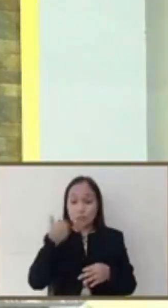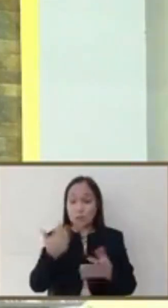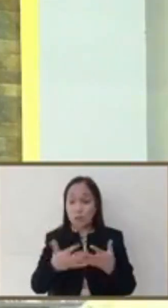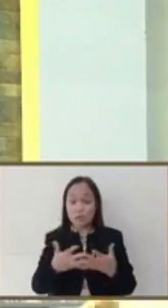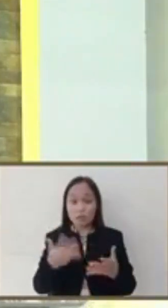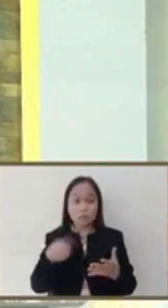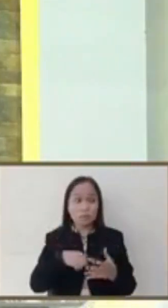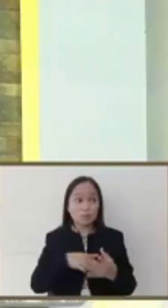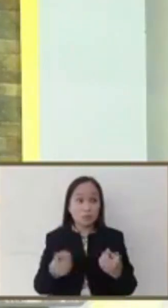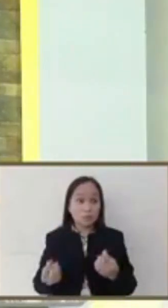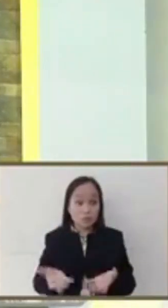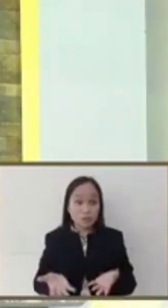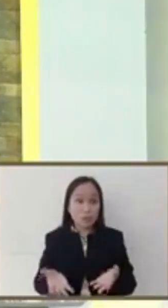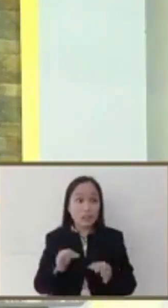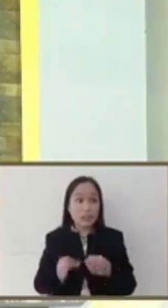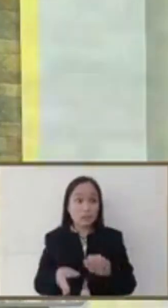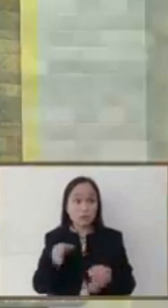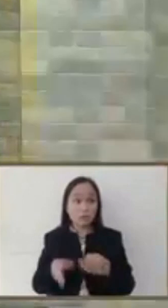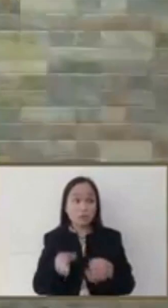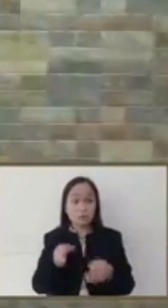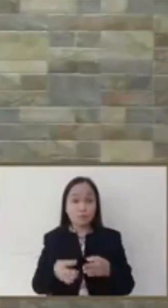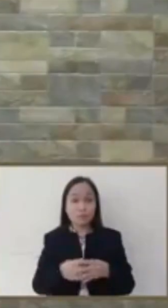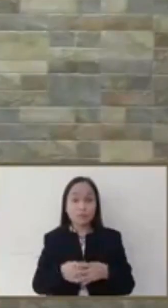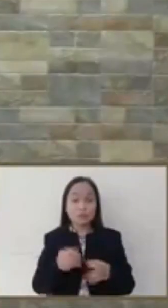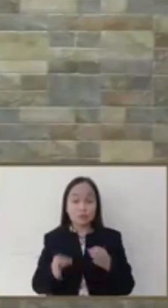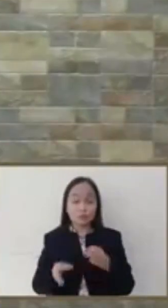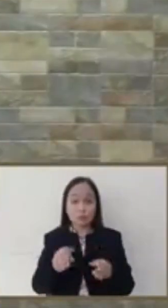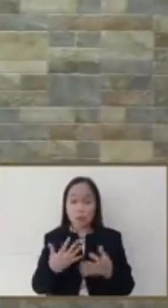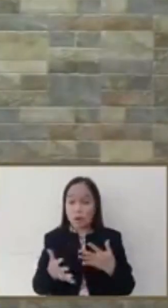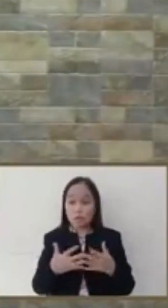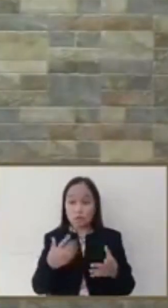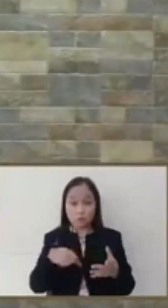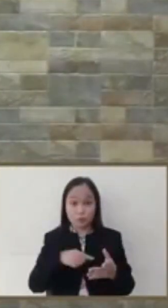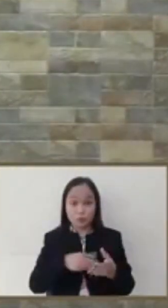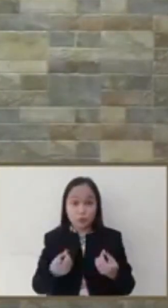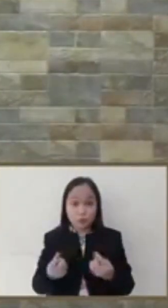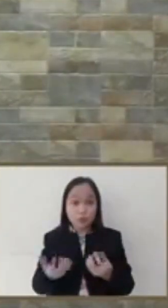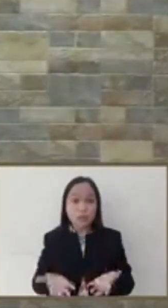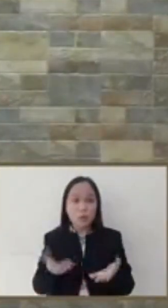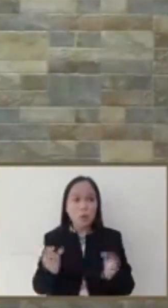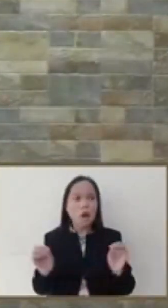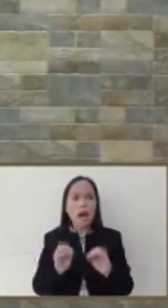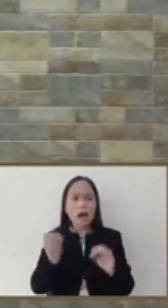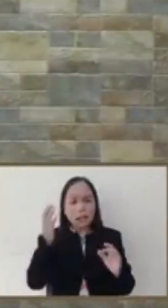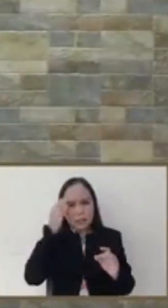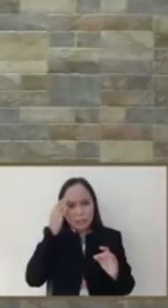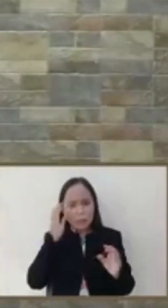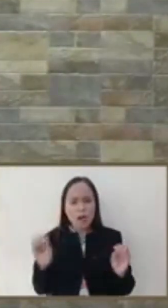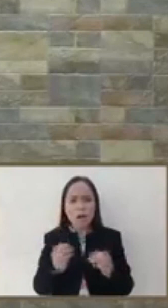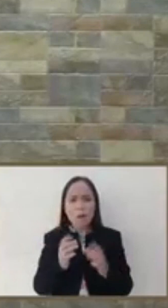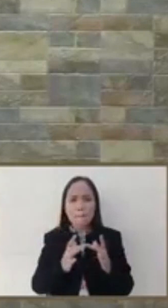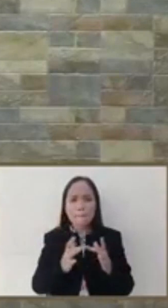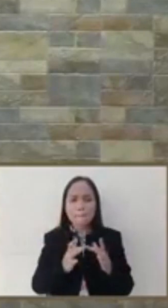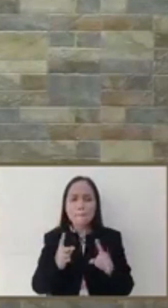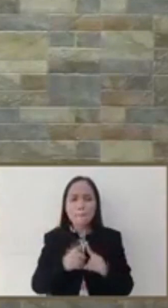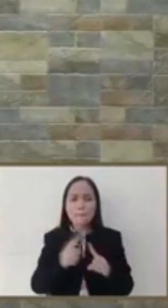kapatid, na kapag ka, look at this, anumang ginagawa natin dito na walang kinalaman, mga kapatid, sa eternity,